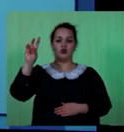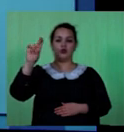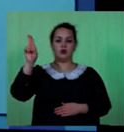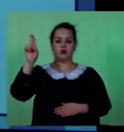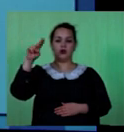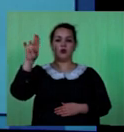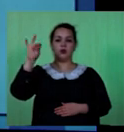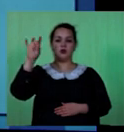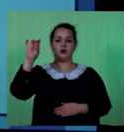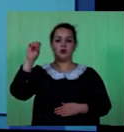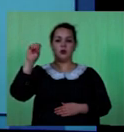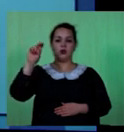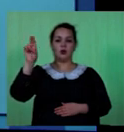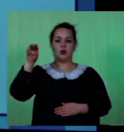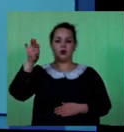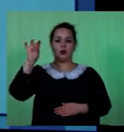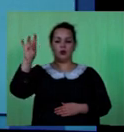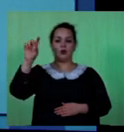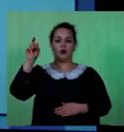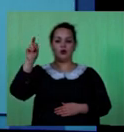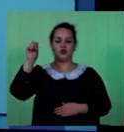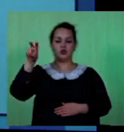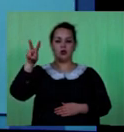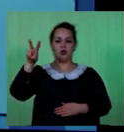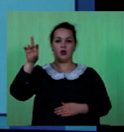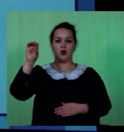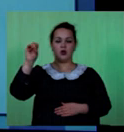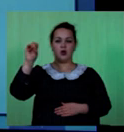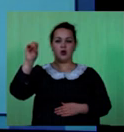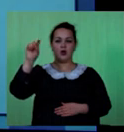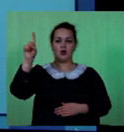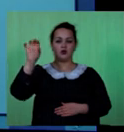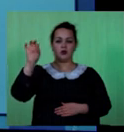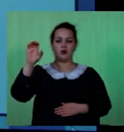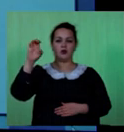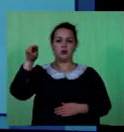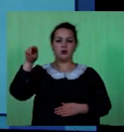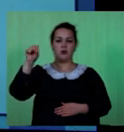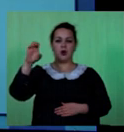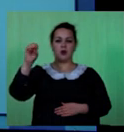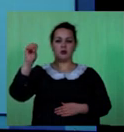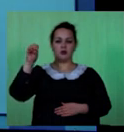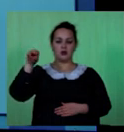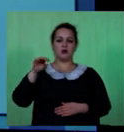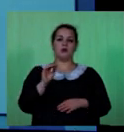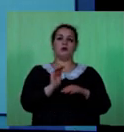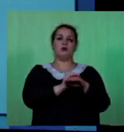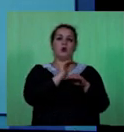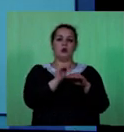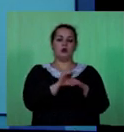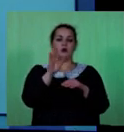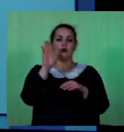директор, железо и спасает. Молодцы! Вы